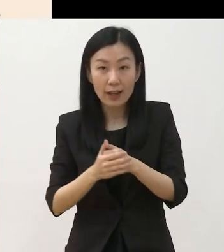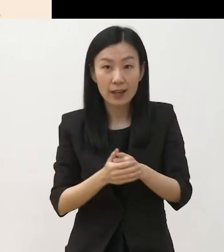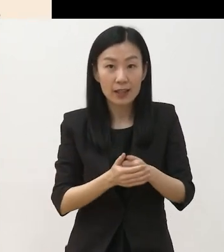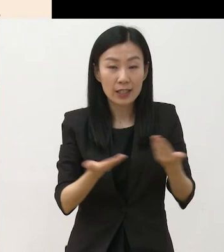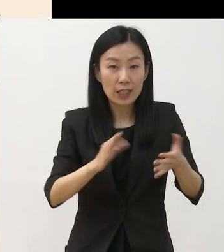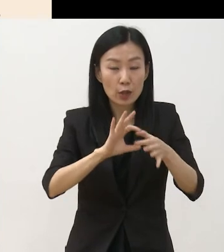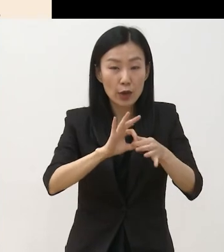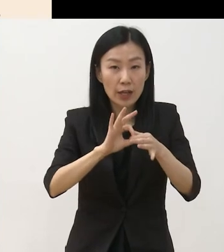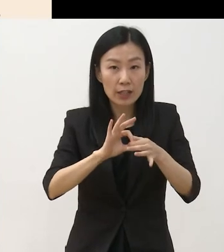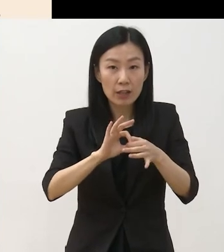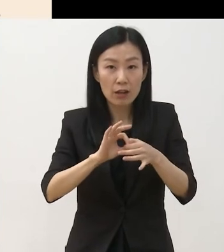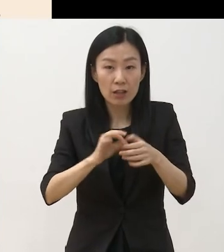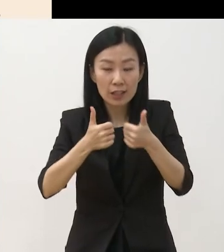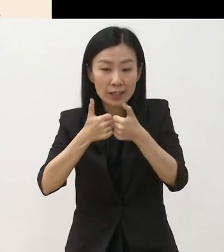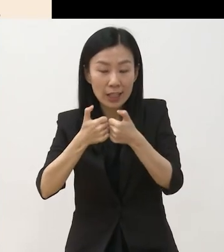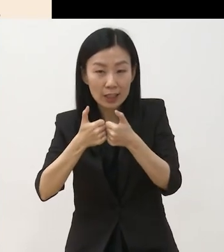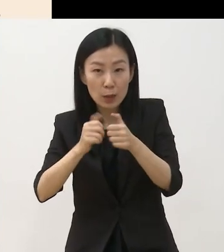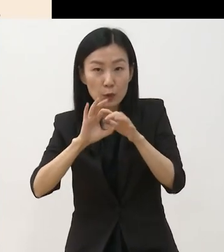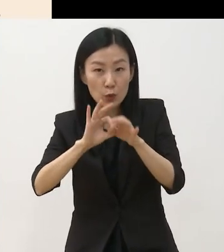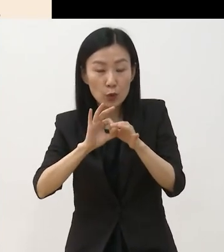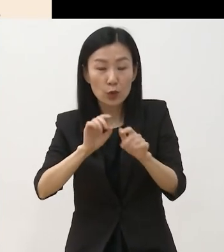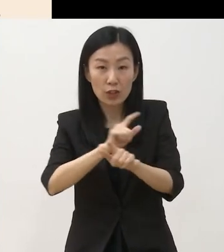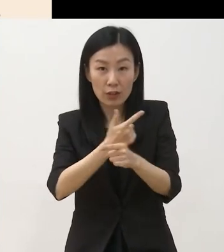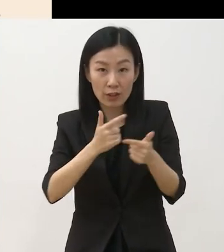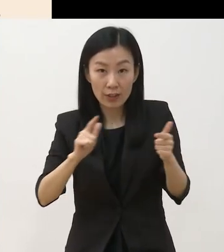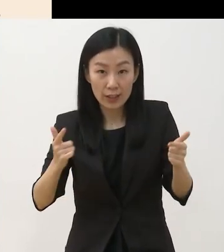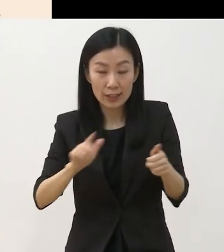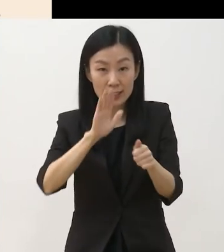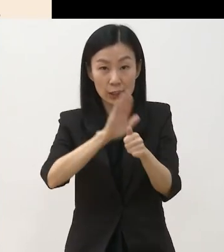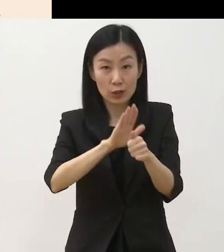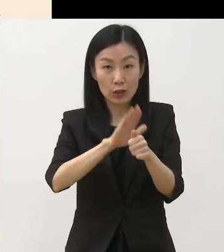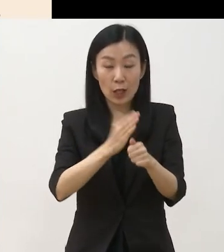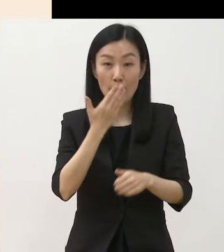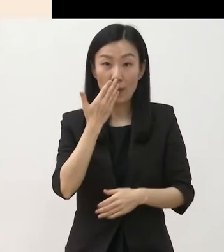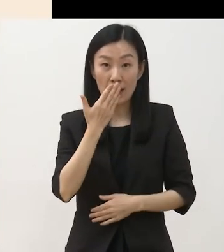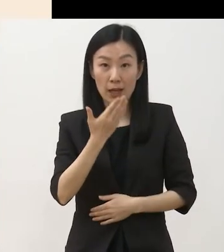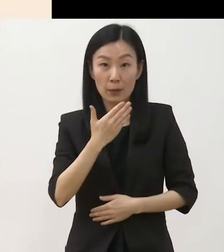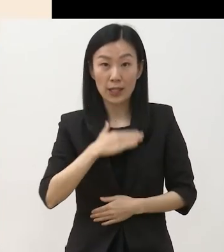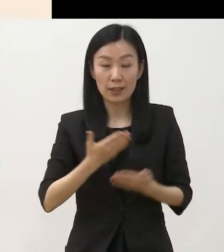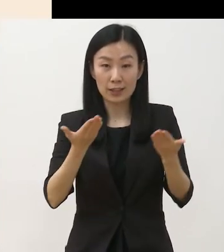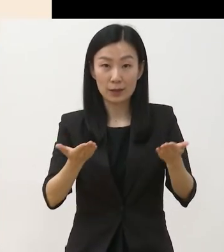방식들을 통해서도 별도의 지원들을 하고 있음을 알려드립니다.